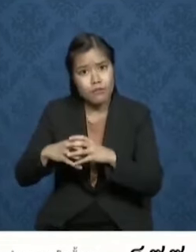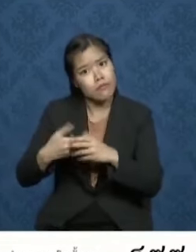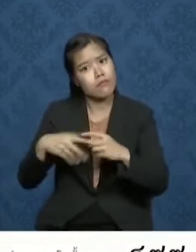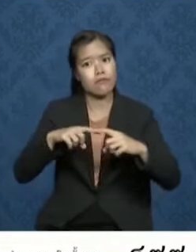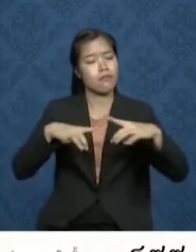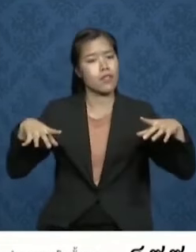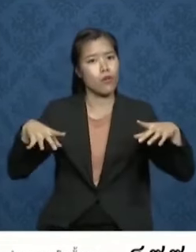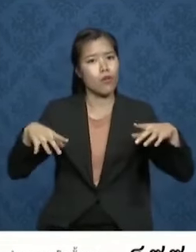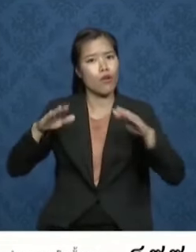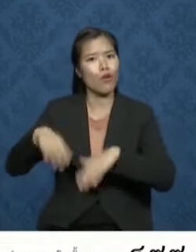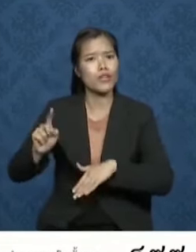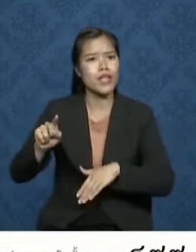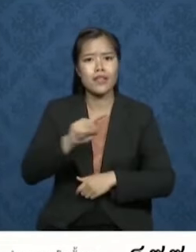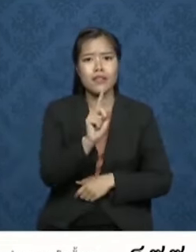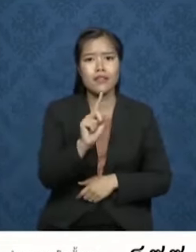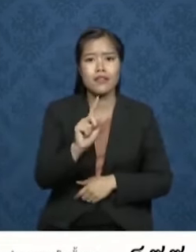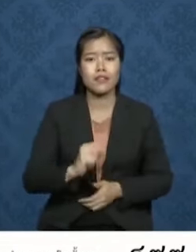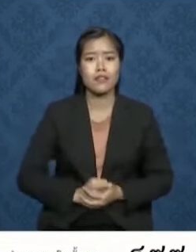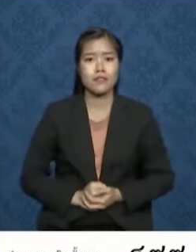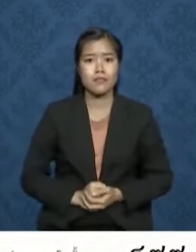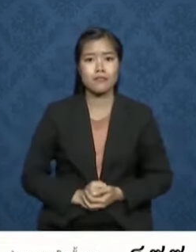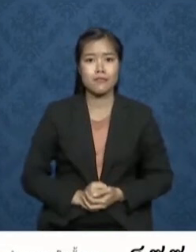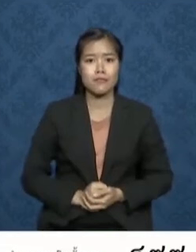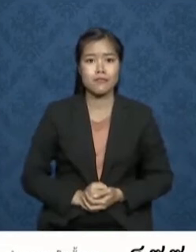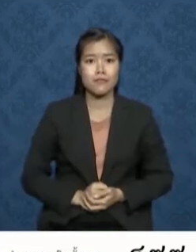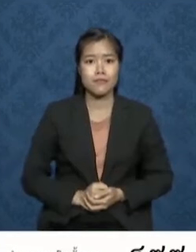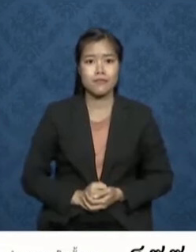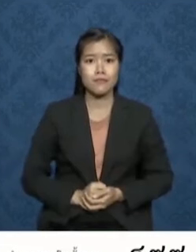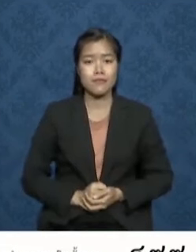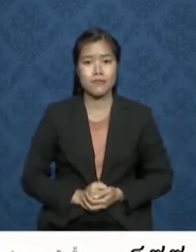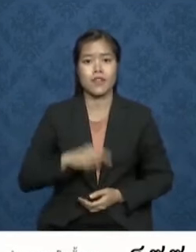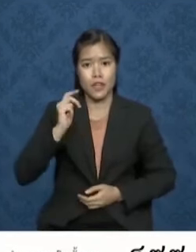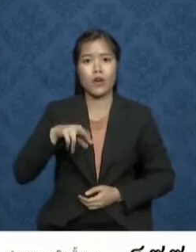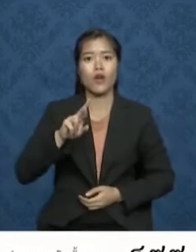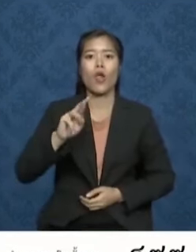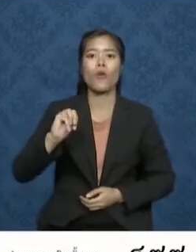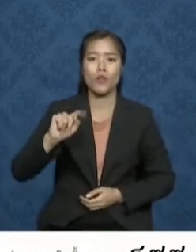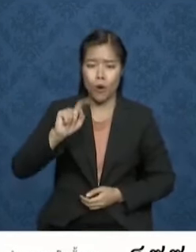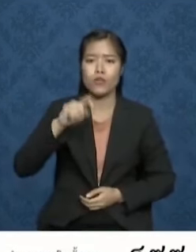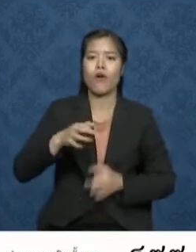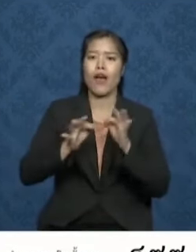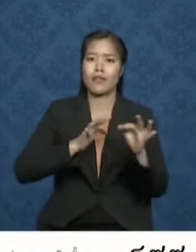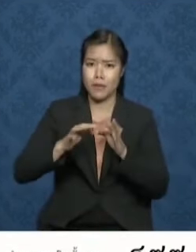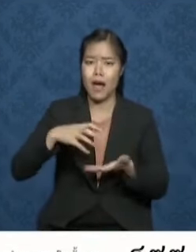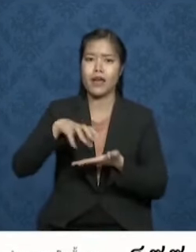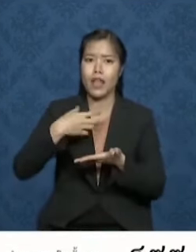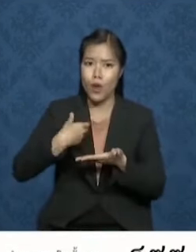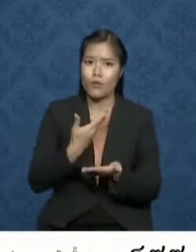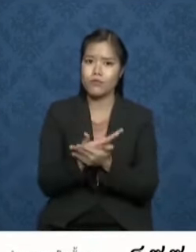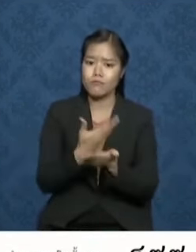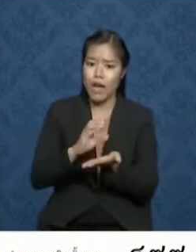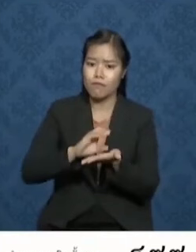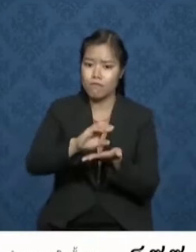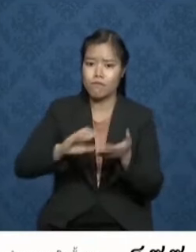เชิงลดตรงไหนเอาปากกามาวงบิ๊กทินะครับท่านรัฐมนตรีต้องอธิบายหน่อยว่าเหตุใดเนี่ยท่านจัดสรรงบ